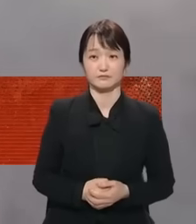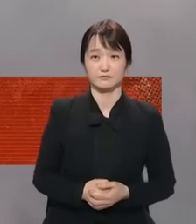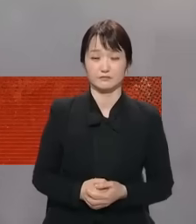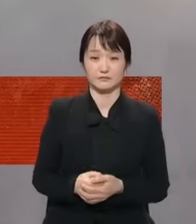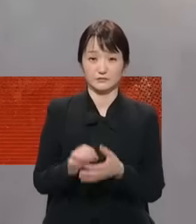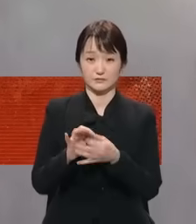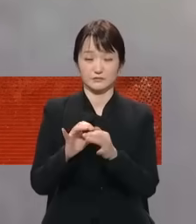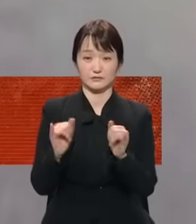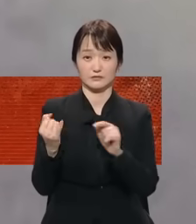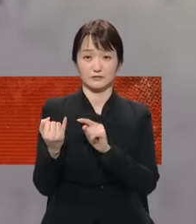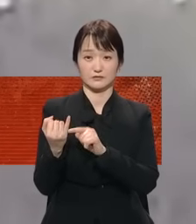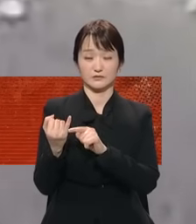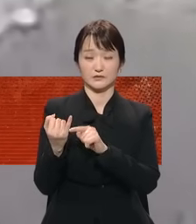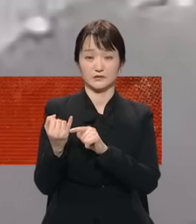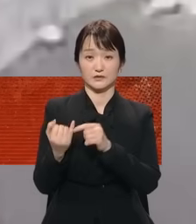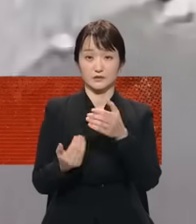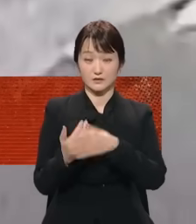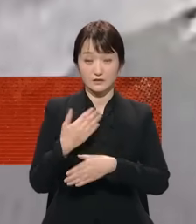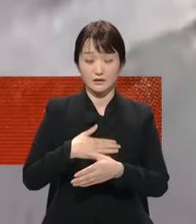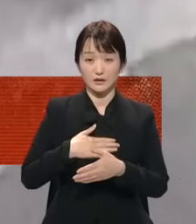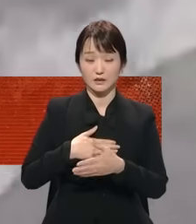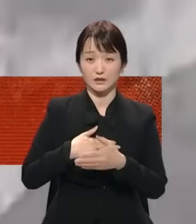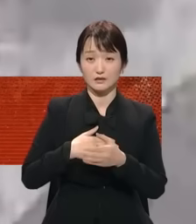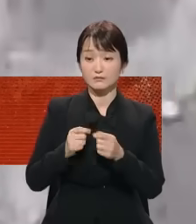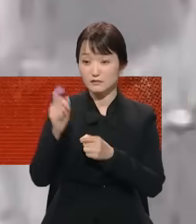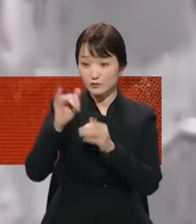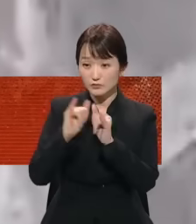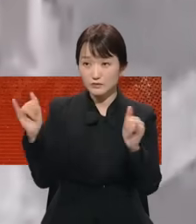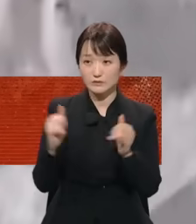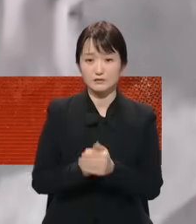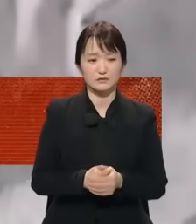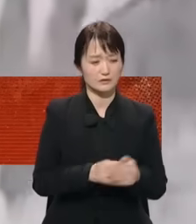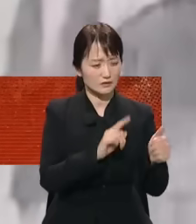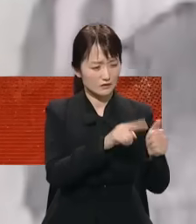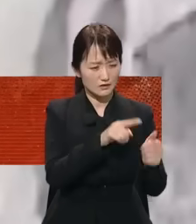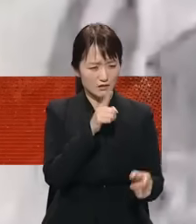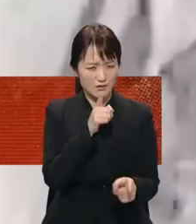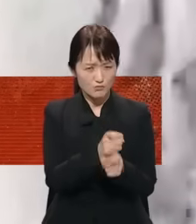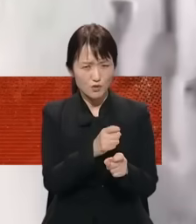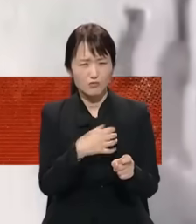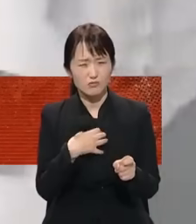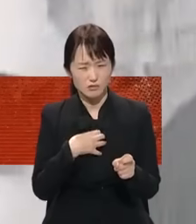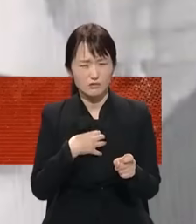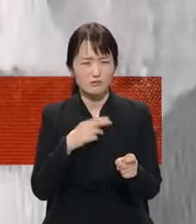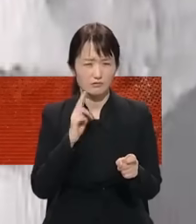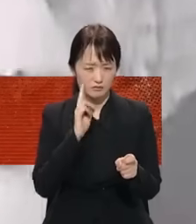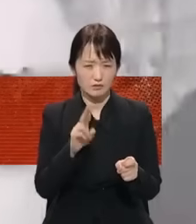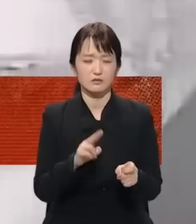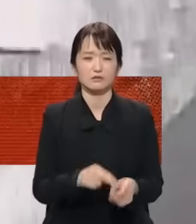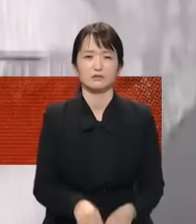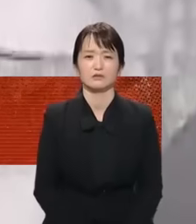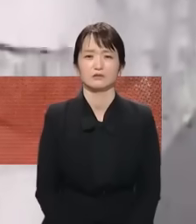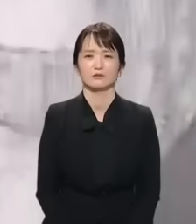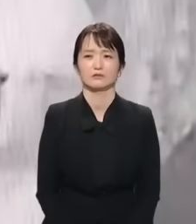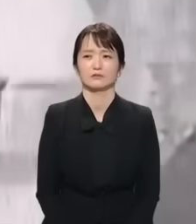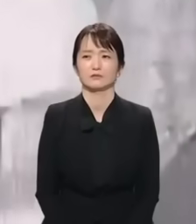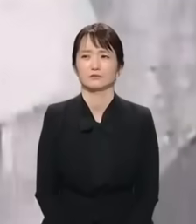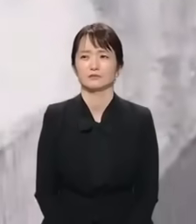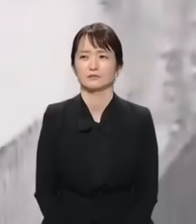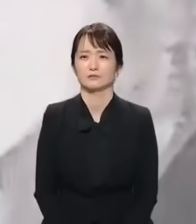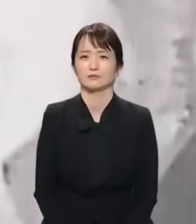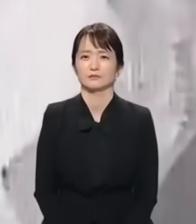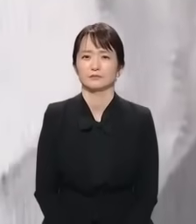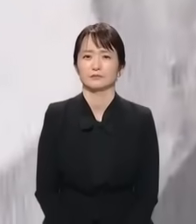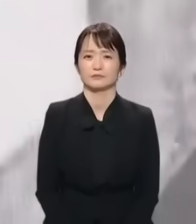이 사건을 아는 대부분의 사람들은 저 사람 풀어준 거 보복의 위험성이 너무 높다라고 판단 하실 걸로 봅니다. 자,